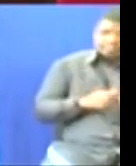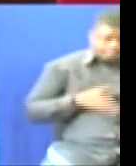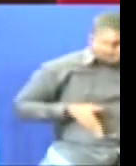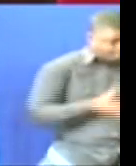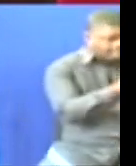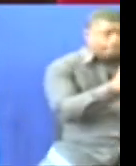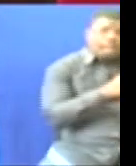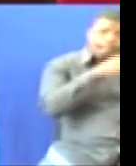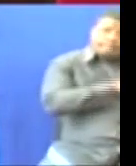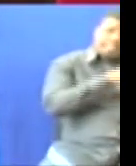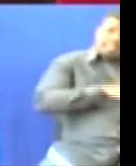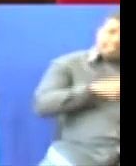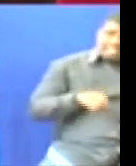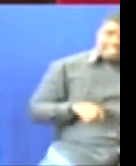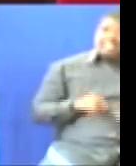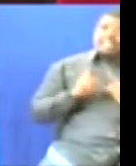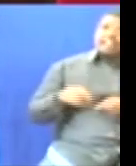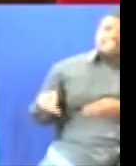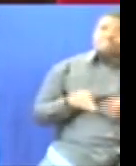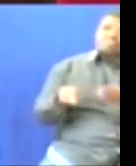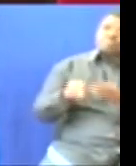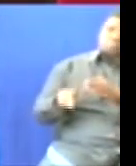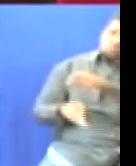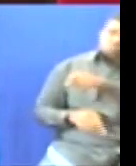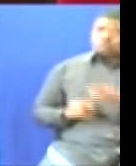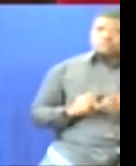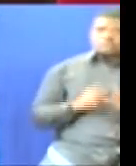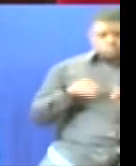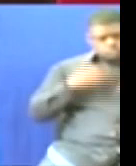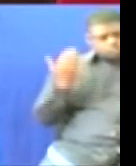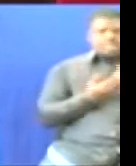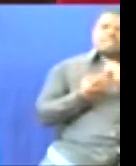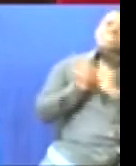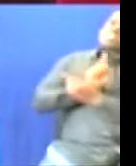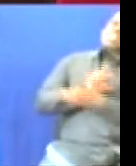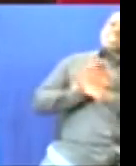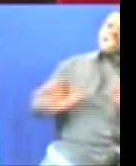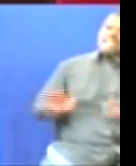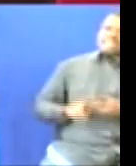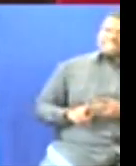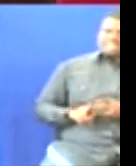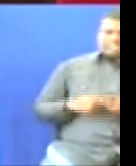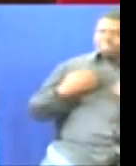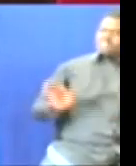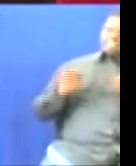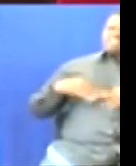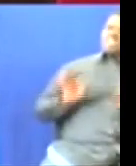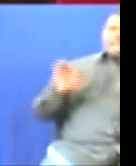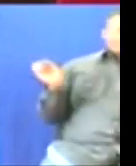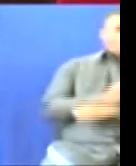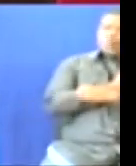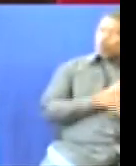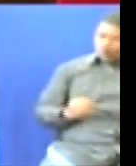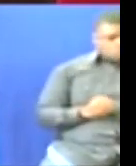nyingi zinakwenda kwa mfumo wa road toll. Dunia imebadilika hii sasa hivi, yani huwezi kuwa kila kitu unatoa free. Haiwezekani, kwa